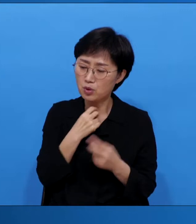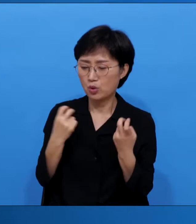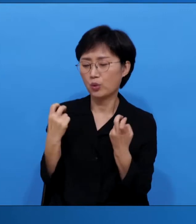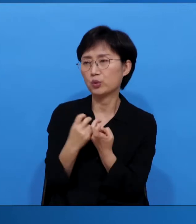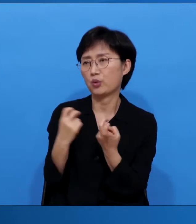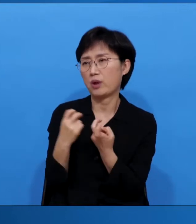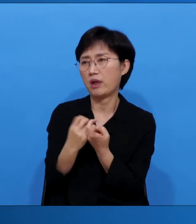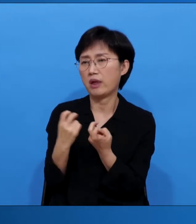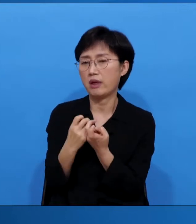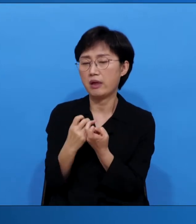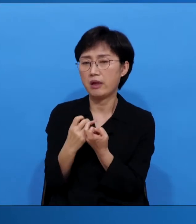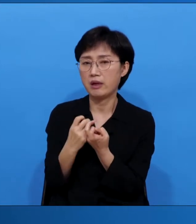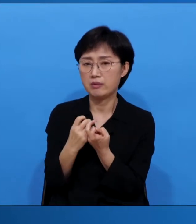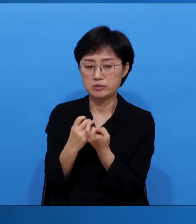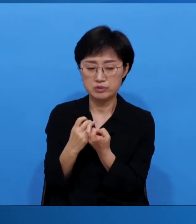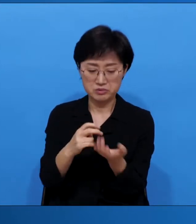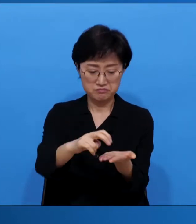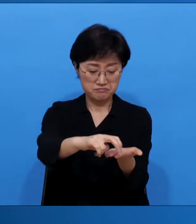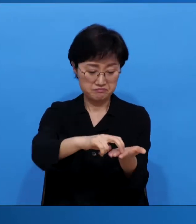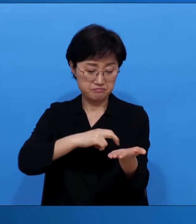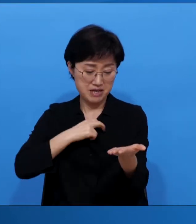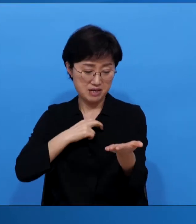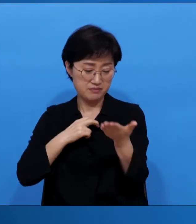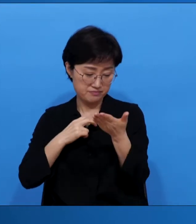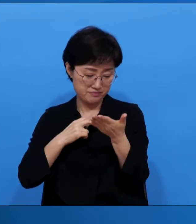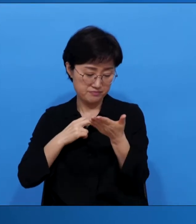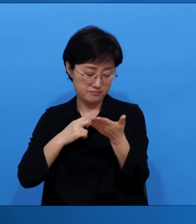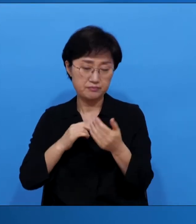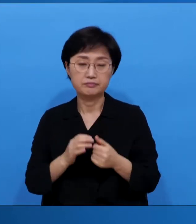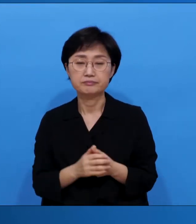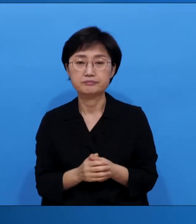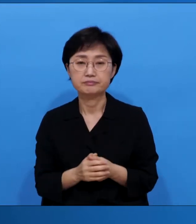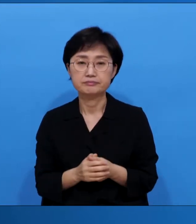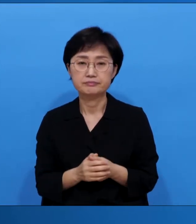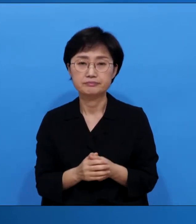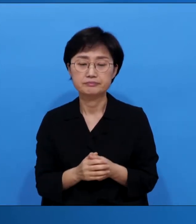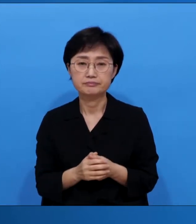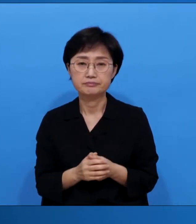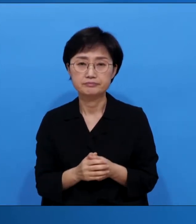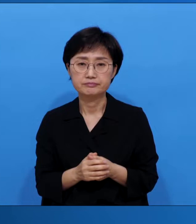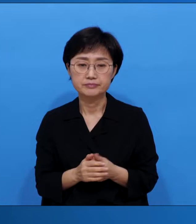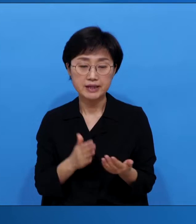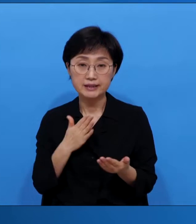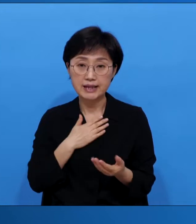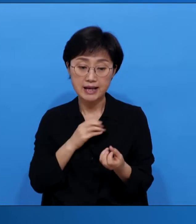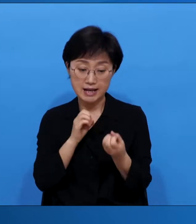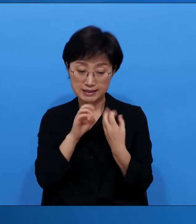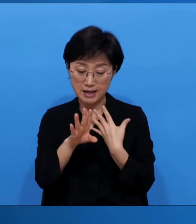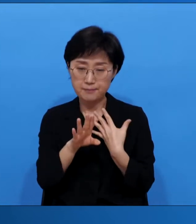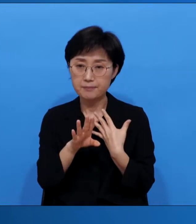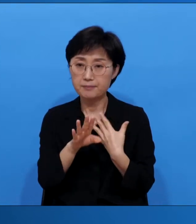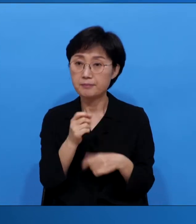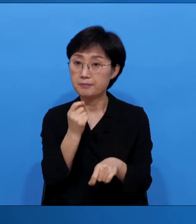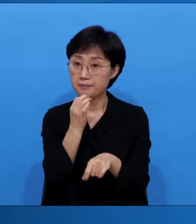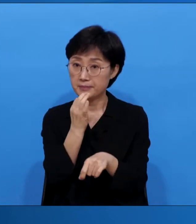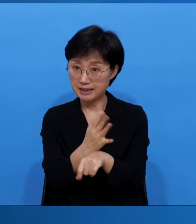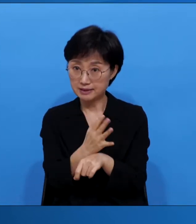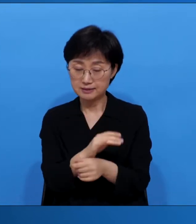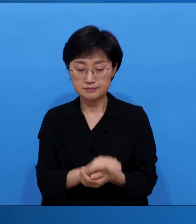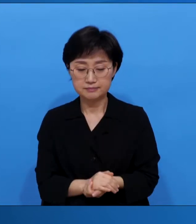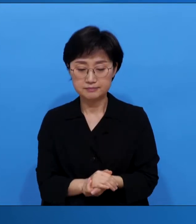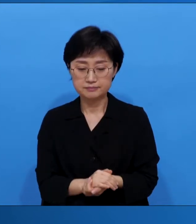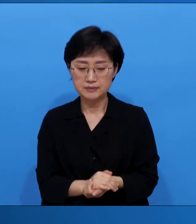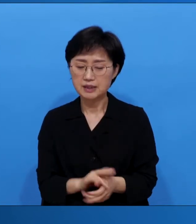mental illnesses, mental difficulties. How can I overcome this? 그래 이렇게 간단하게 대답했습니다. 제 메시지가 한번 들을 거예요